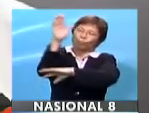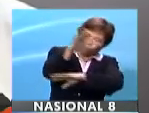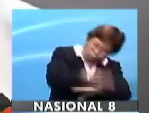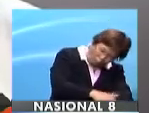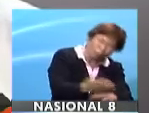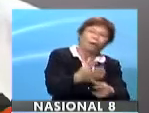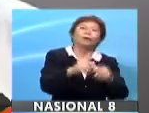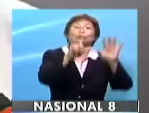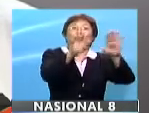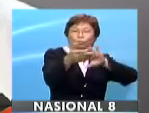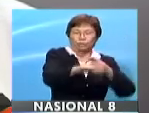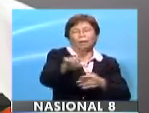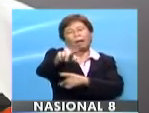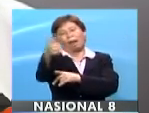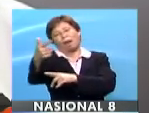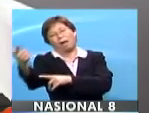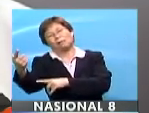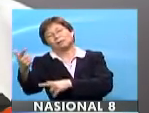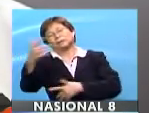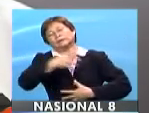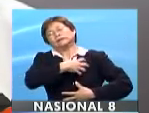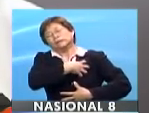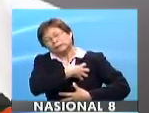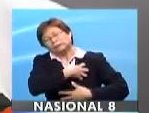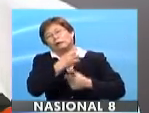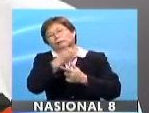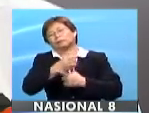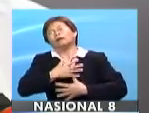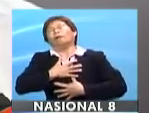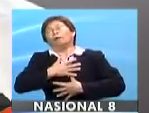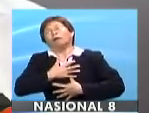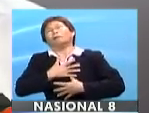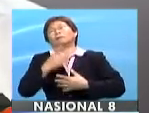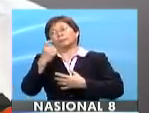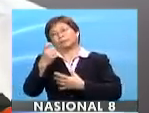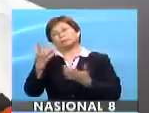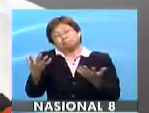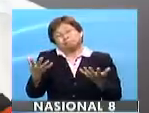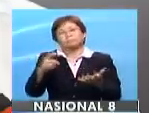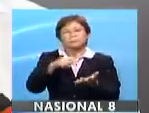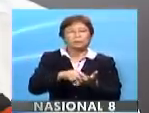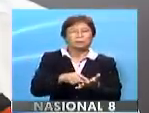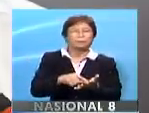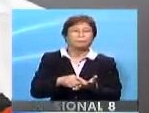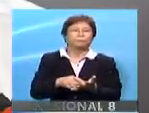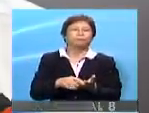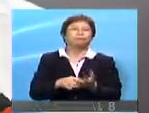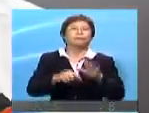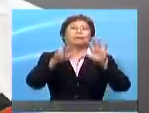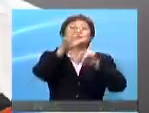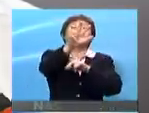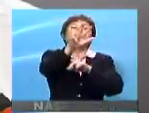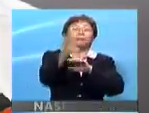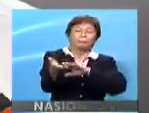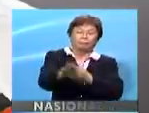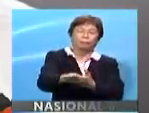Yang lainnya terkorban akibat serangan jantung dan juga sesak nafas. Dan ini juga termasuk 3